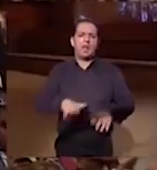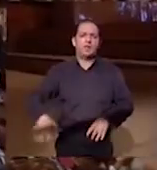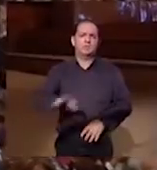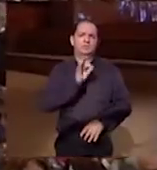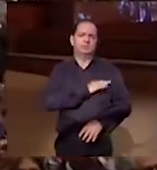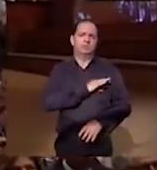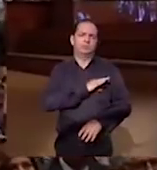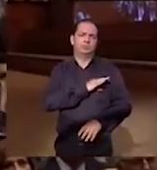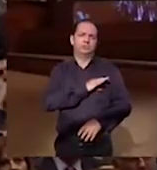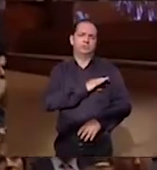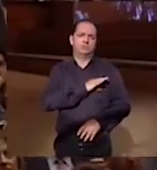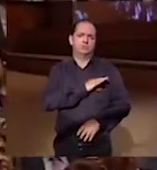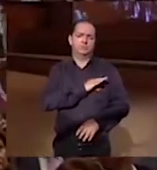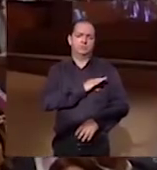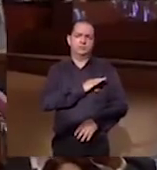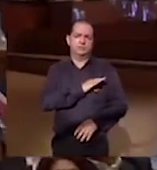Και πρέπει να σας πω